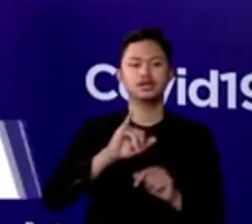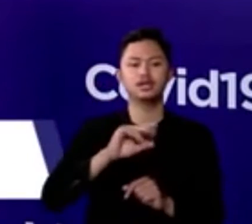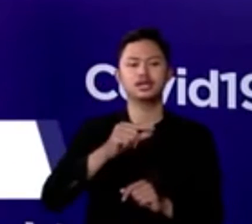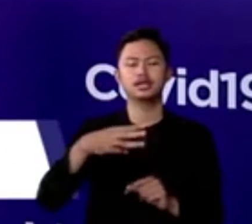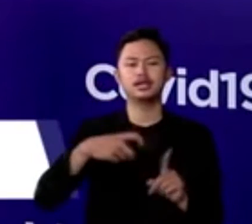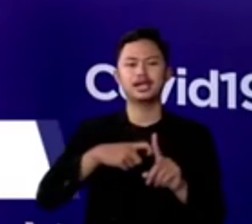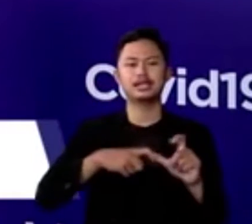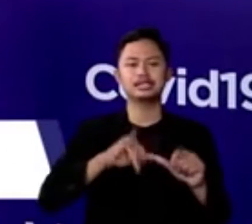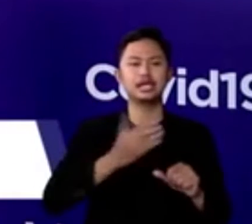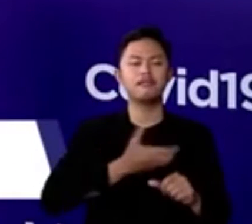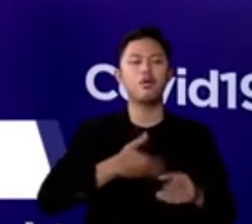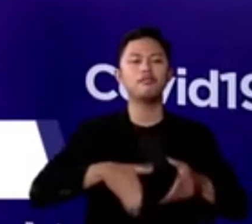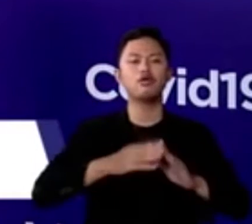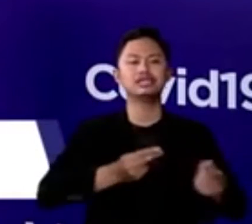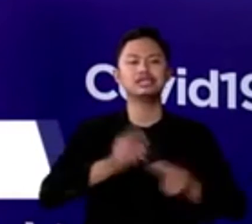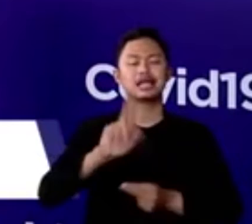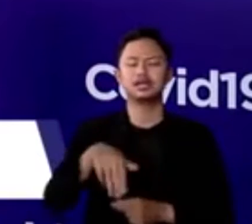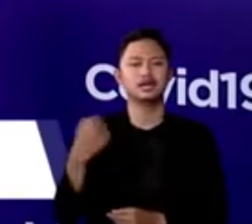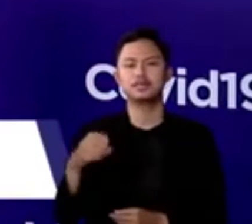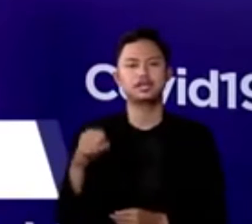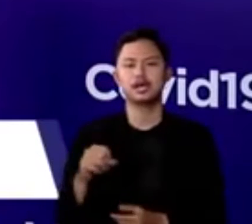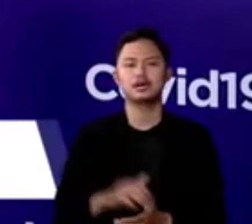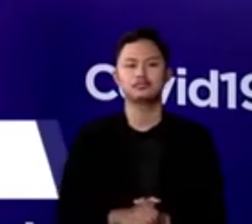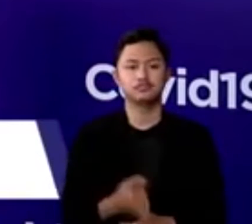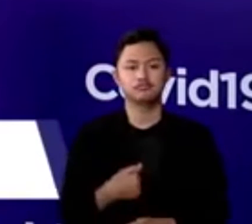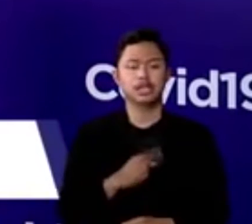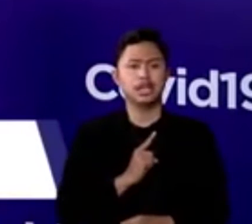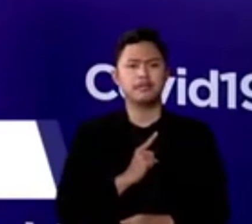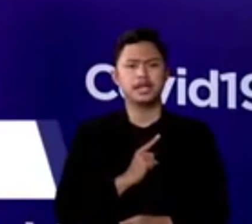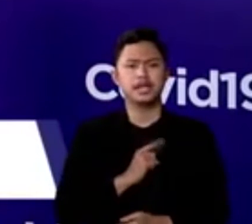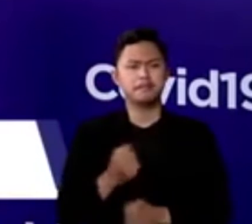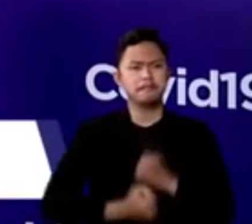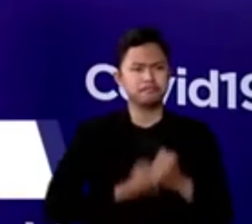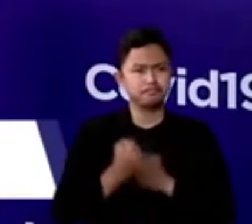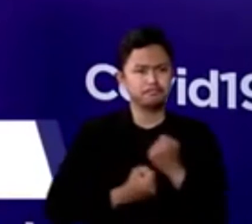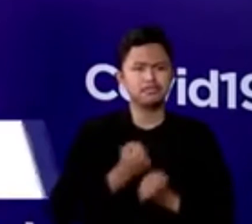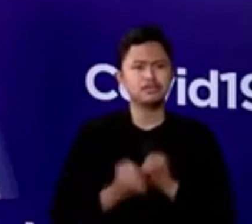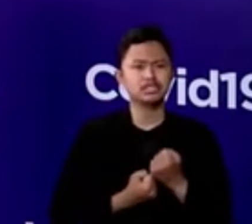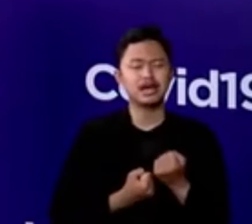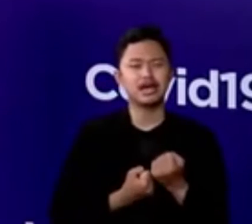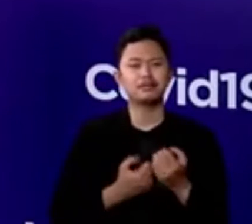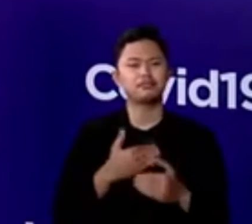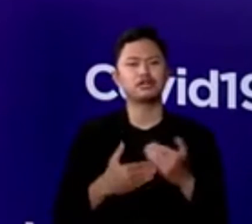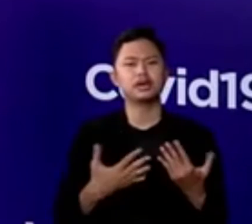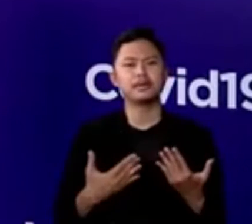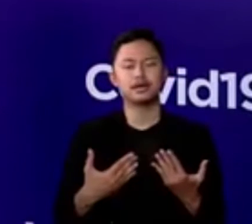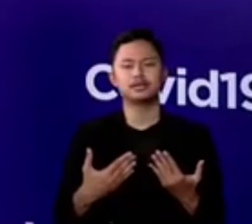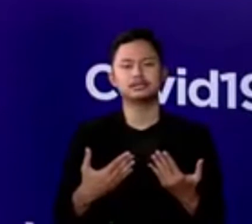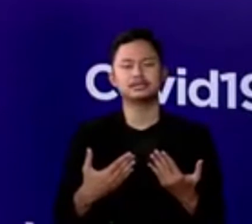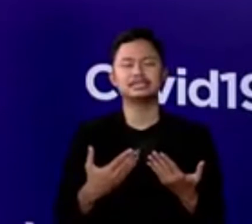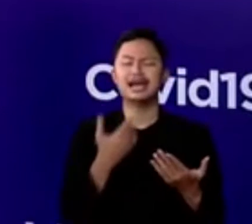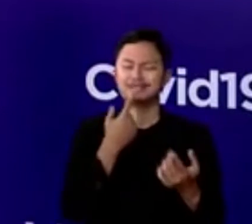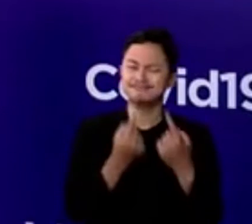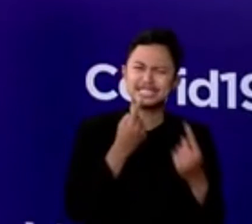membuat perusahaan lagi dengan Nah jadi kita sebenarnya kalau saya pribadi akan mengusahakan itu di tahap persuasif